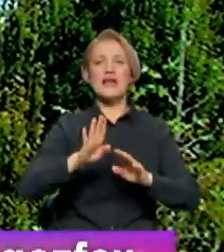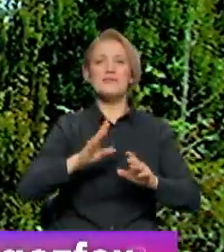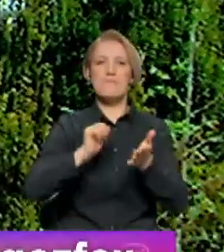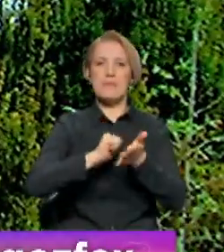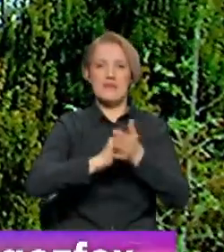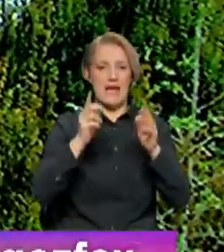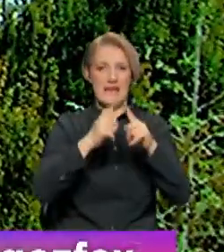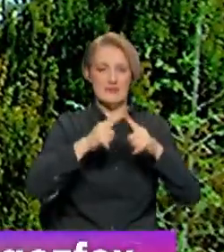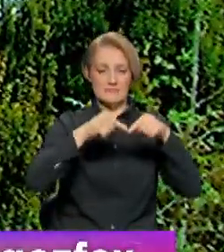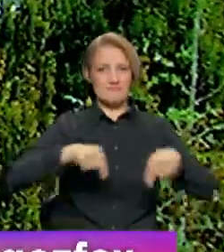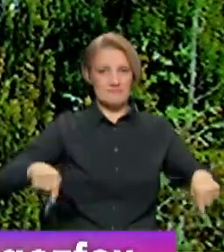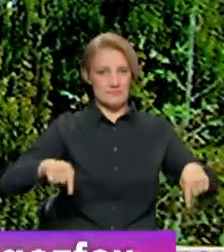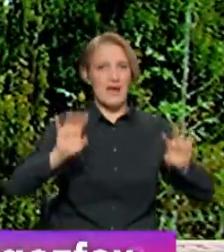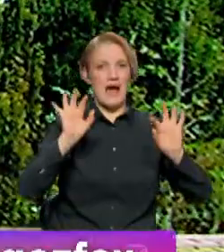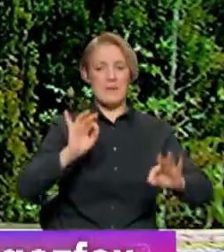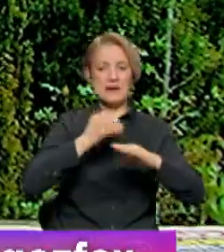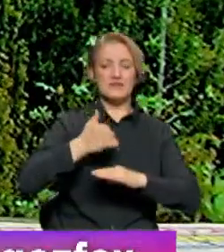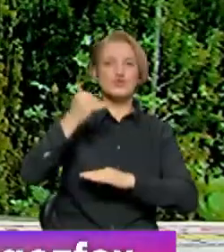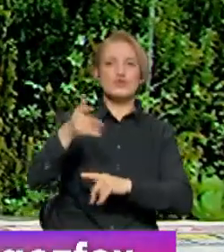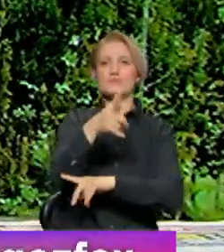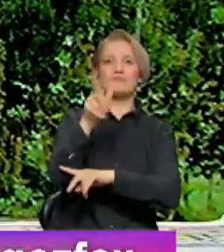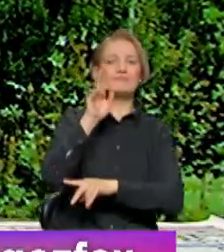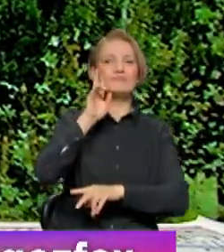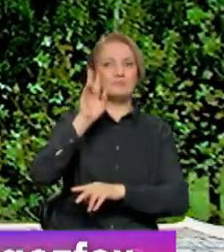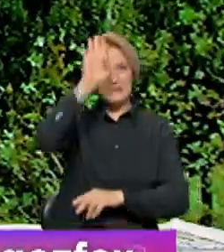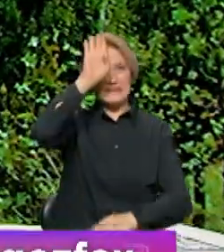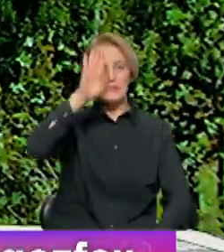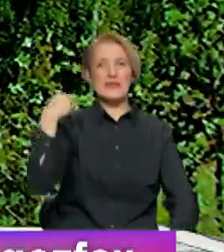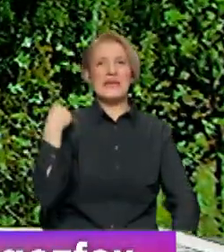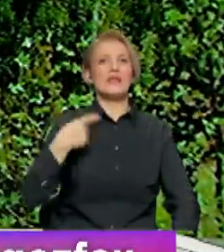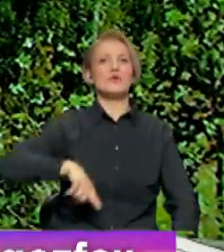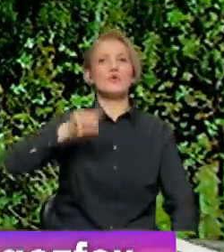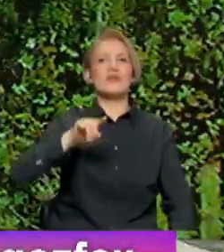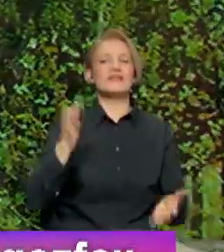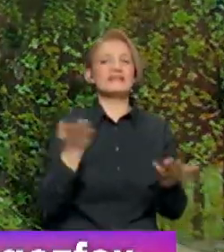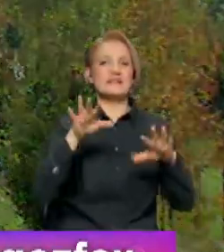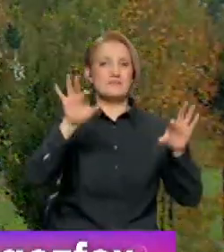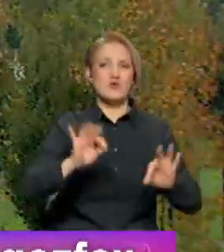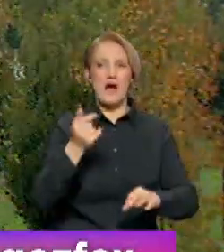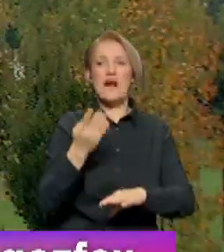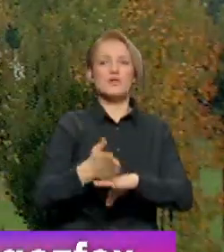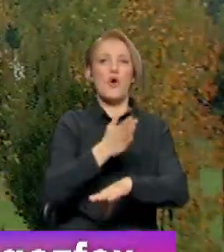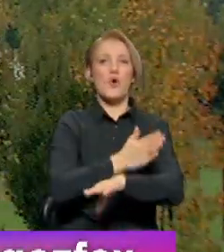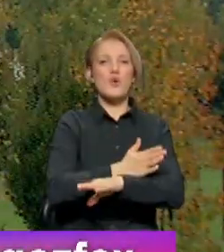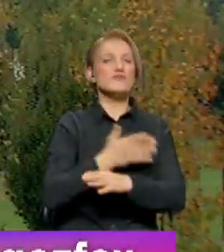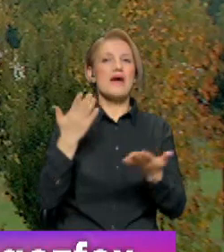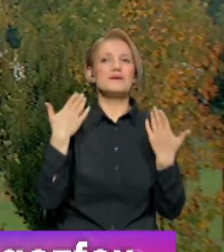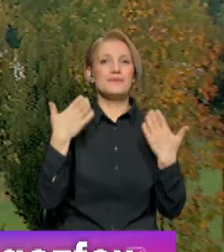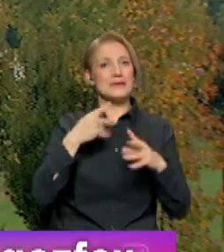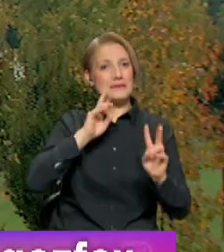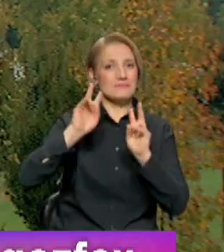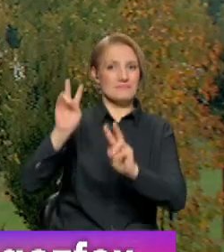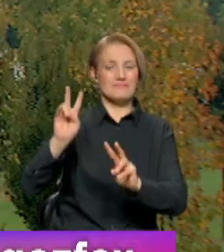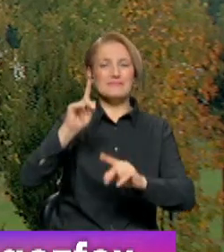adreslerimizi görüyorsunuz hemen sizlere bir dışarıyı gösterelim İstanbul yenigün'e Nasıl başlıyor Az önce şöyle bir terasa çıktık